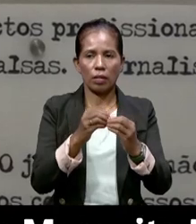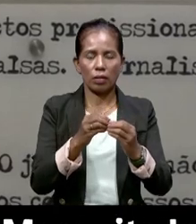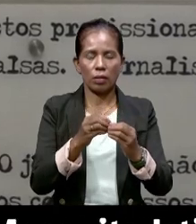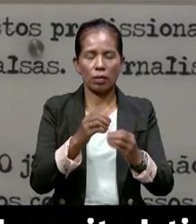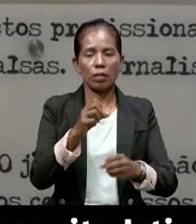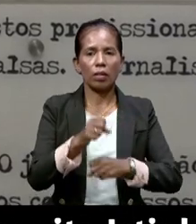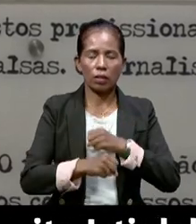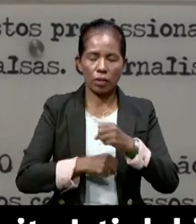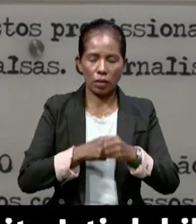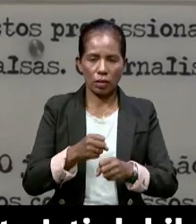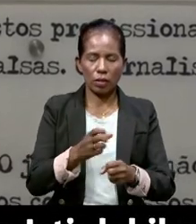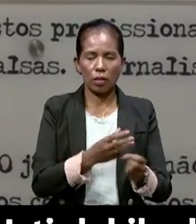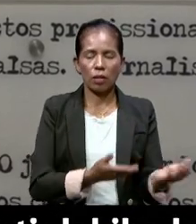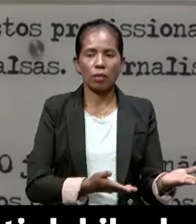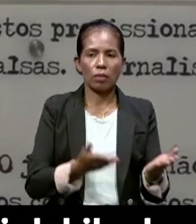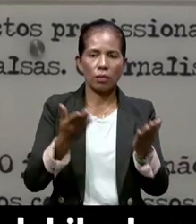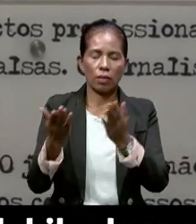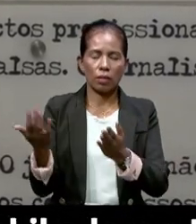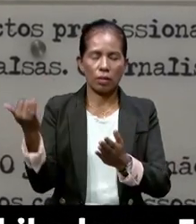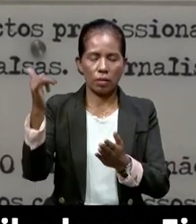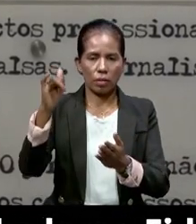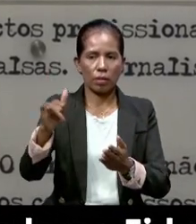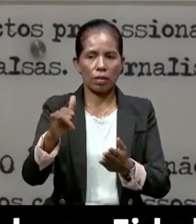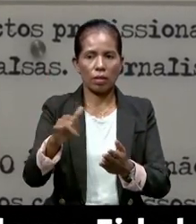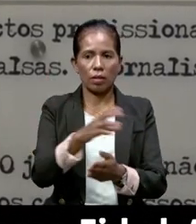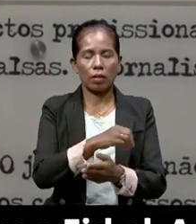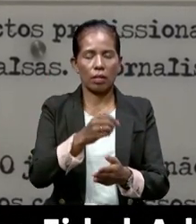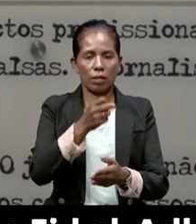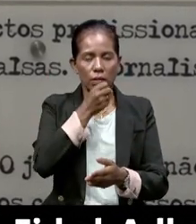sakrifisu sakrifika faliba ya domba o